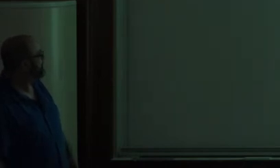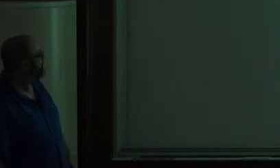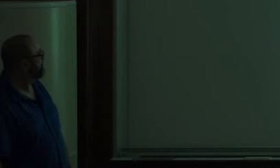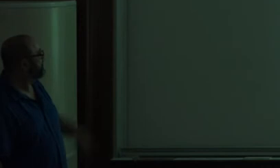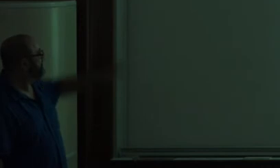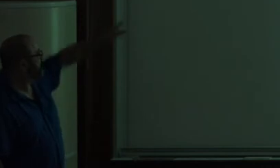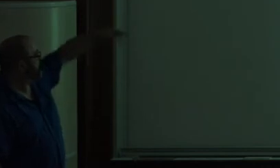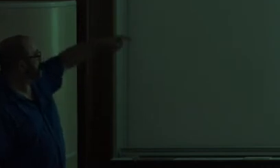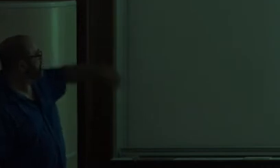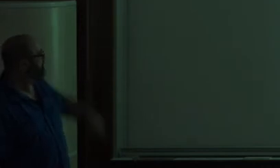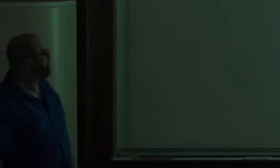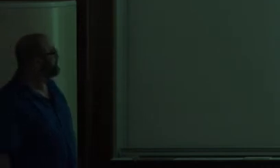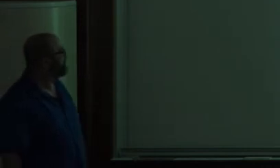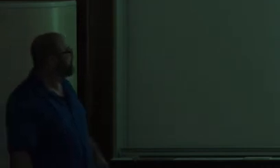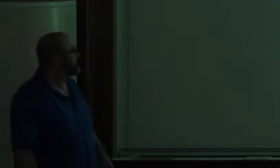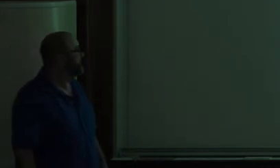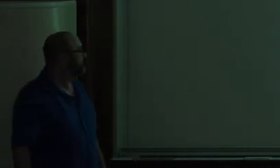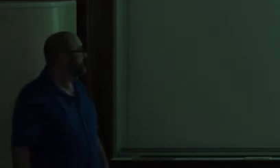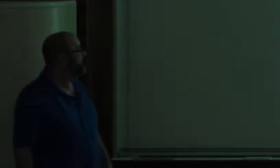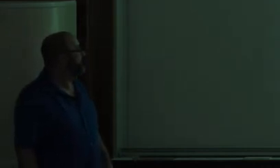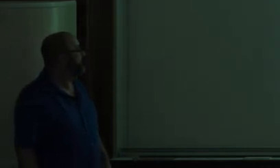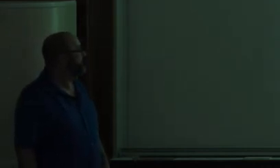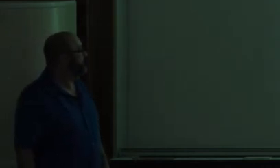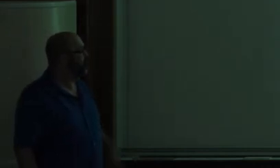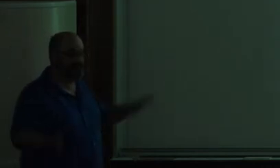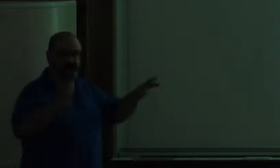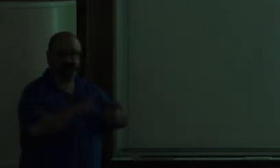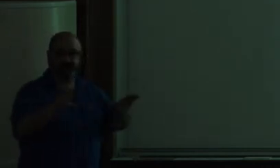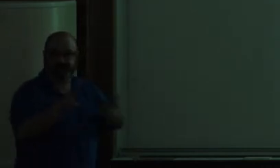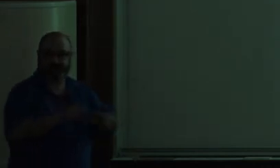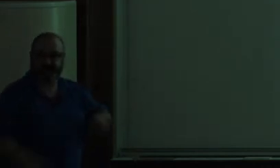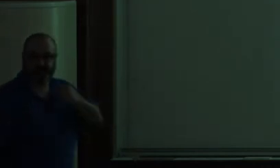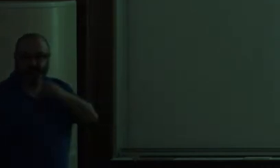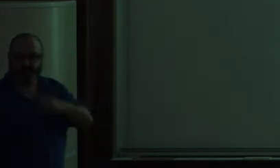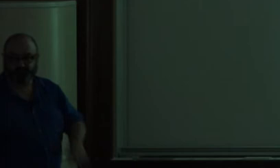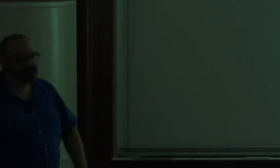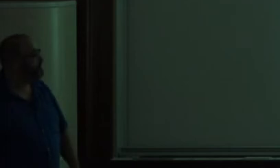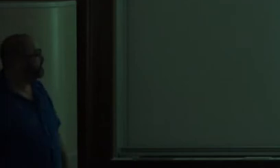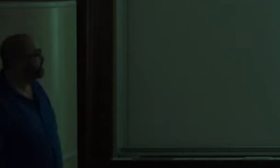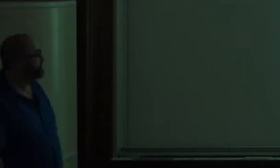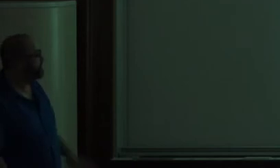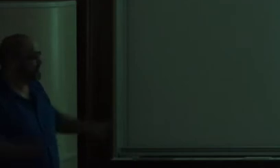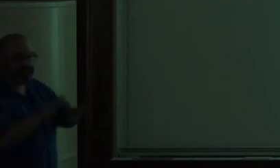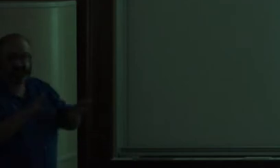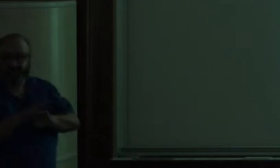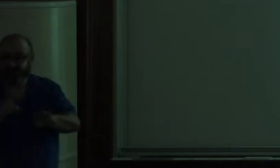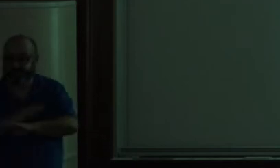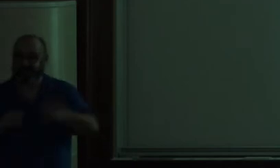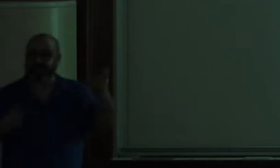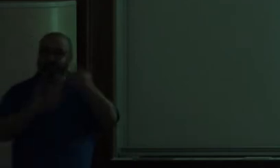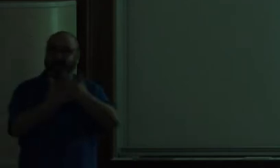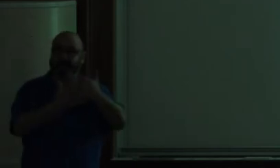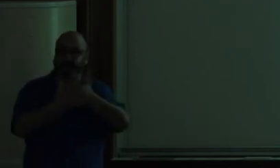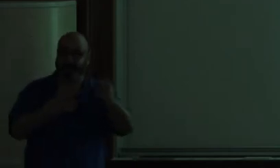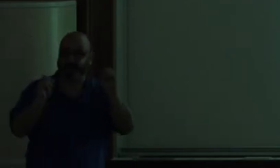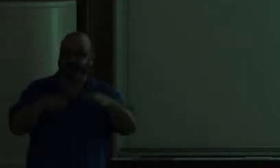pouf, inversé, bleu et vert, vert et bleu, bleu et rouge, bleu et rouge, bleu et rouge. Et cette opération là,